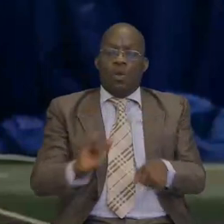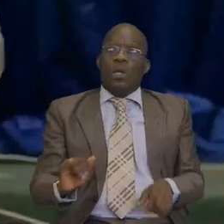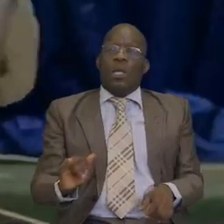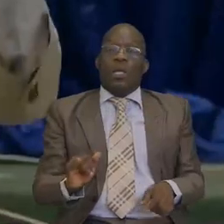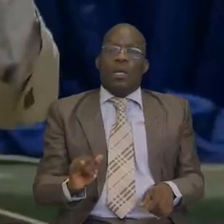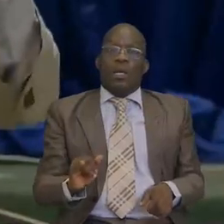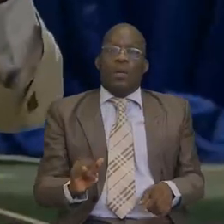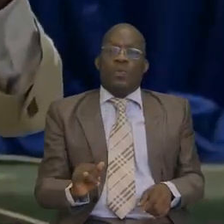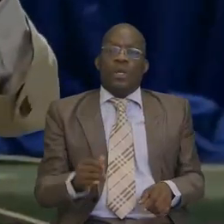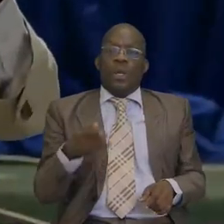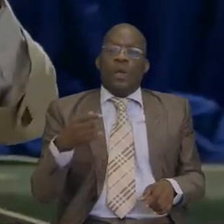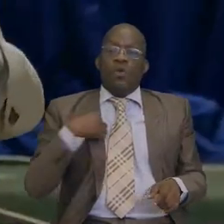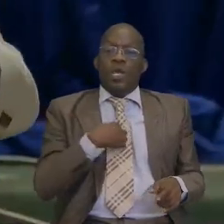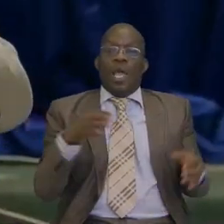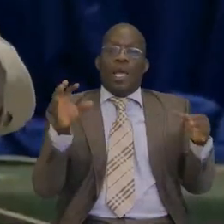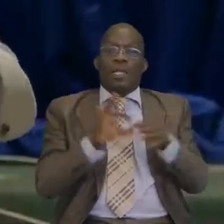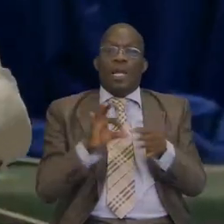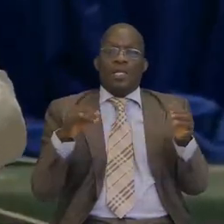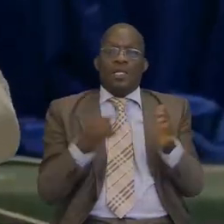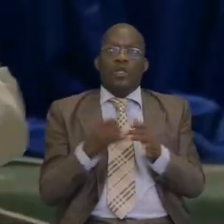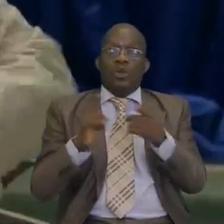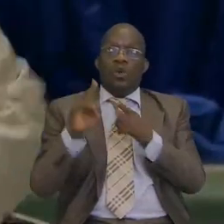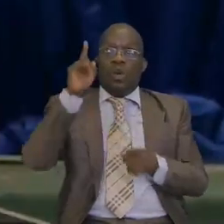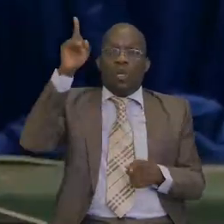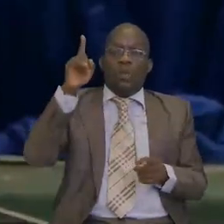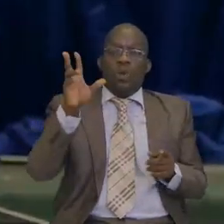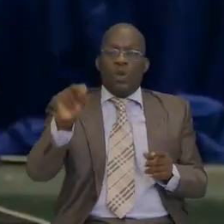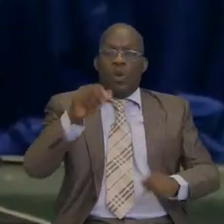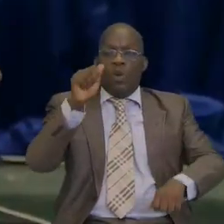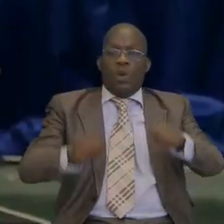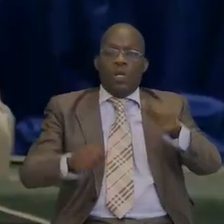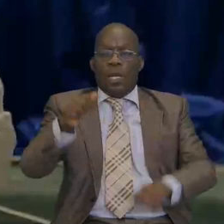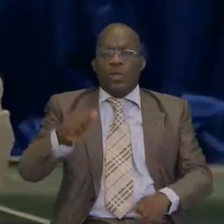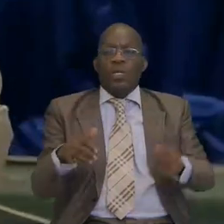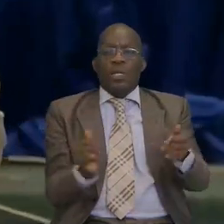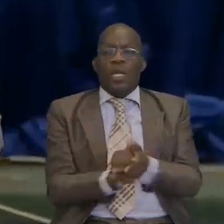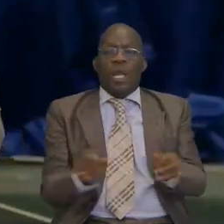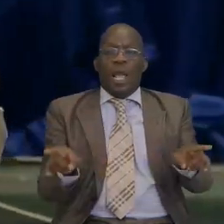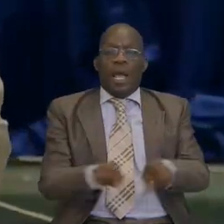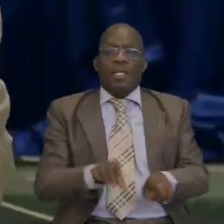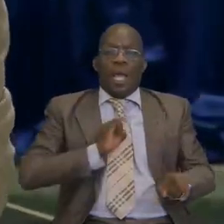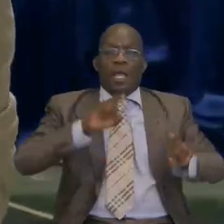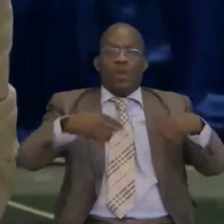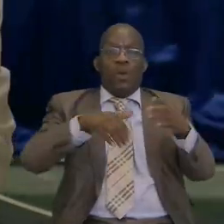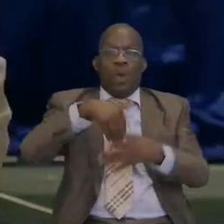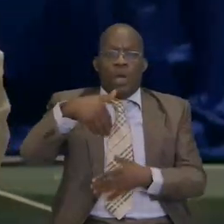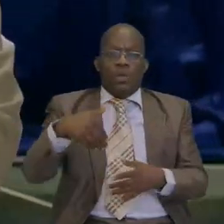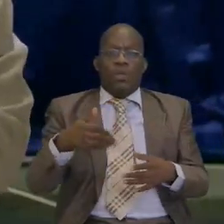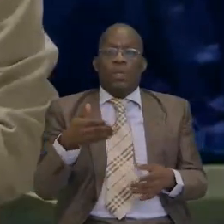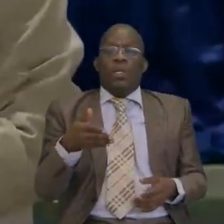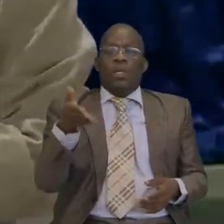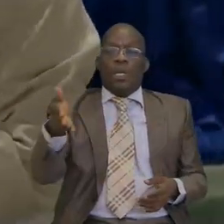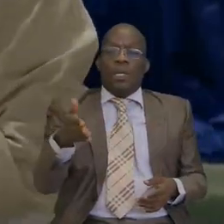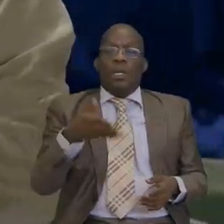Et nous sommes attachés à celui qui produit des prodiges. Il n'y a aucun homme de doute. Comme je sois aujourd'hui, il y aura des